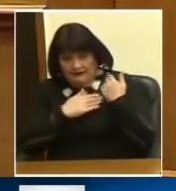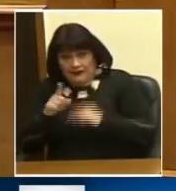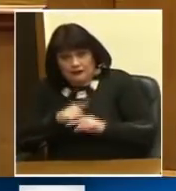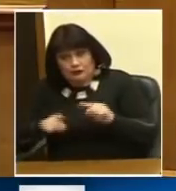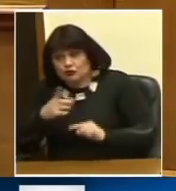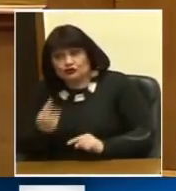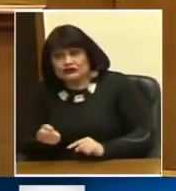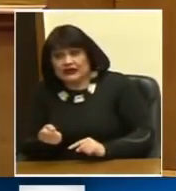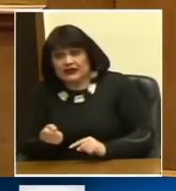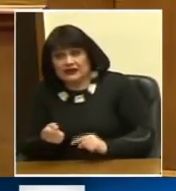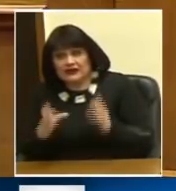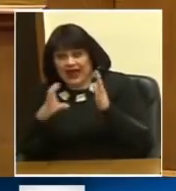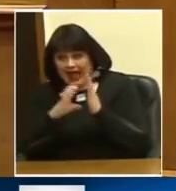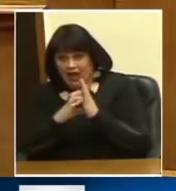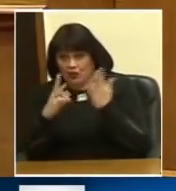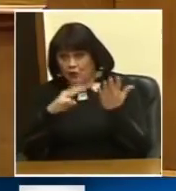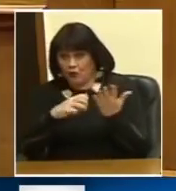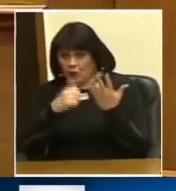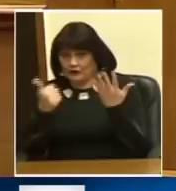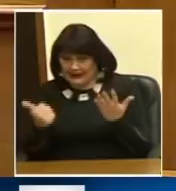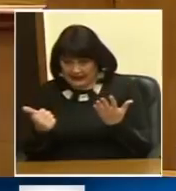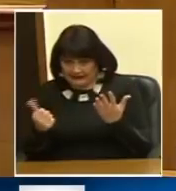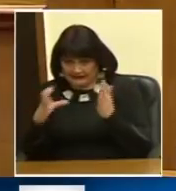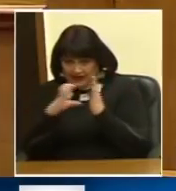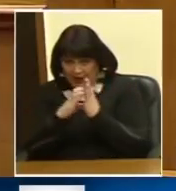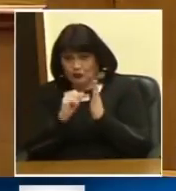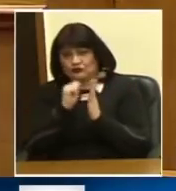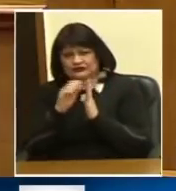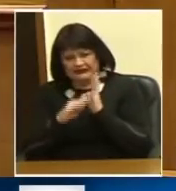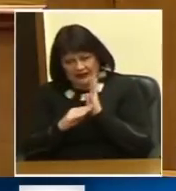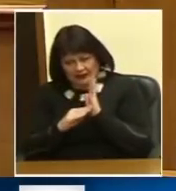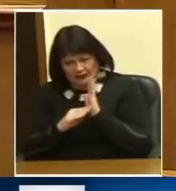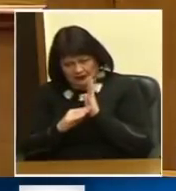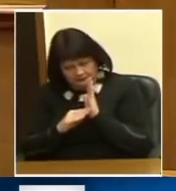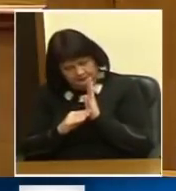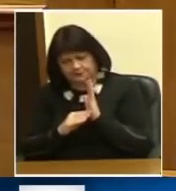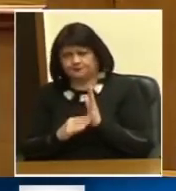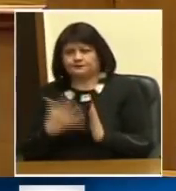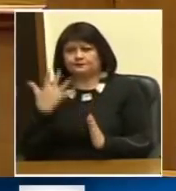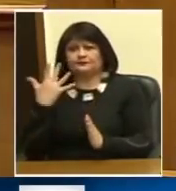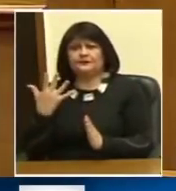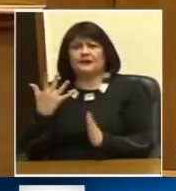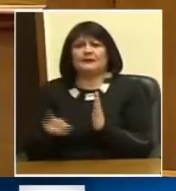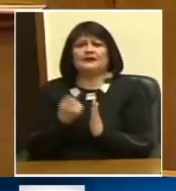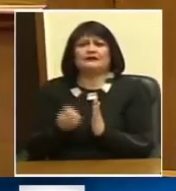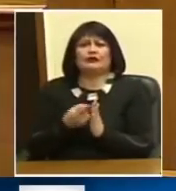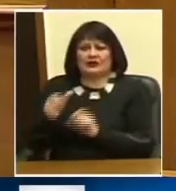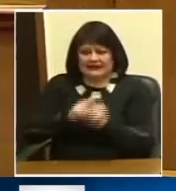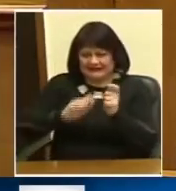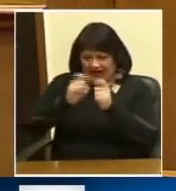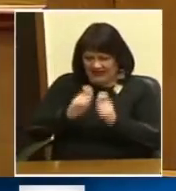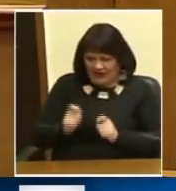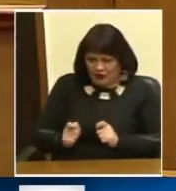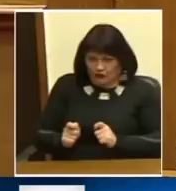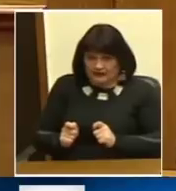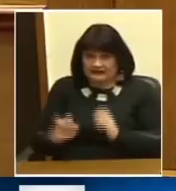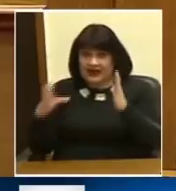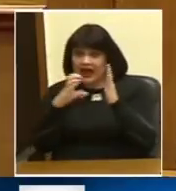με το άρθρο 86 που είναι στο Σύνταγμα, ενώ έχετε κάνει 5 αναθεωρήσεις, ούτε το σκεφτήκατε να